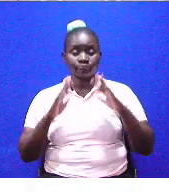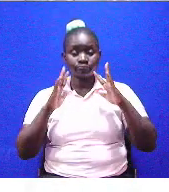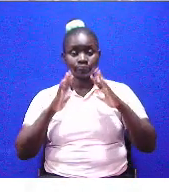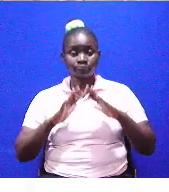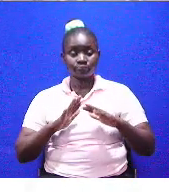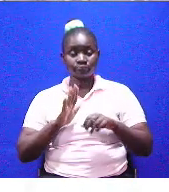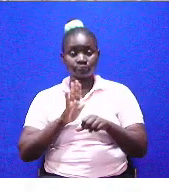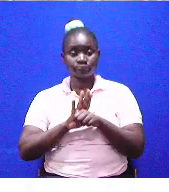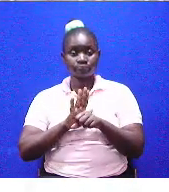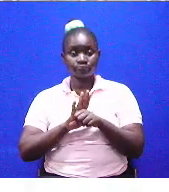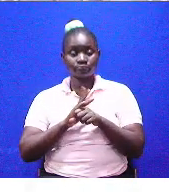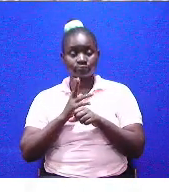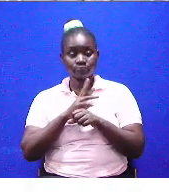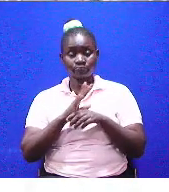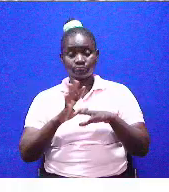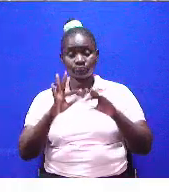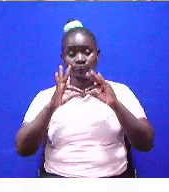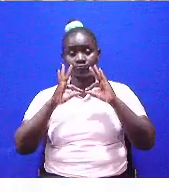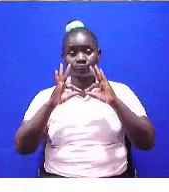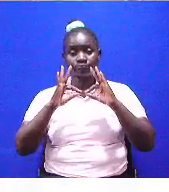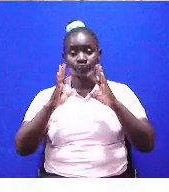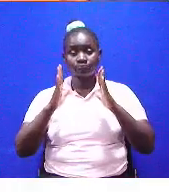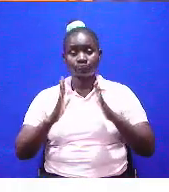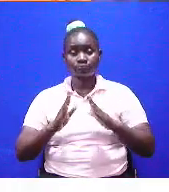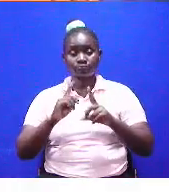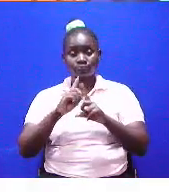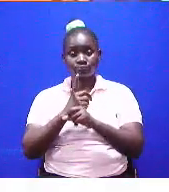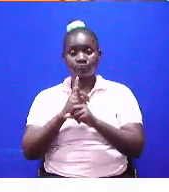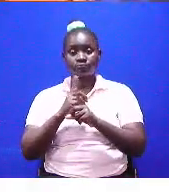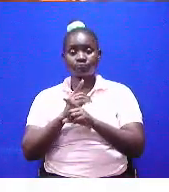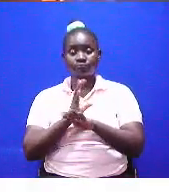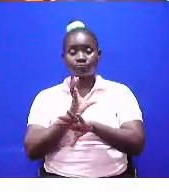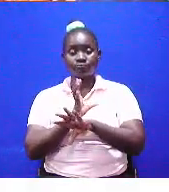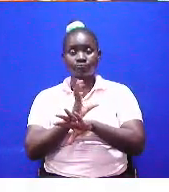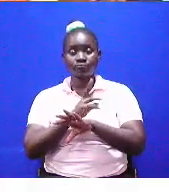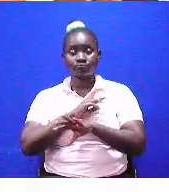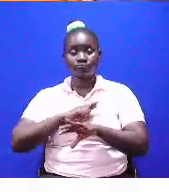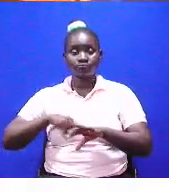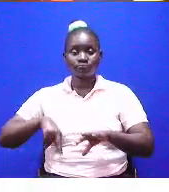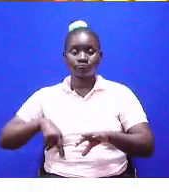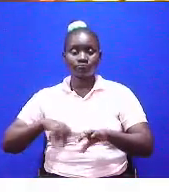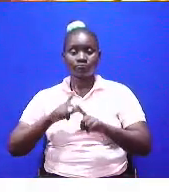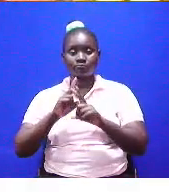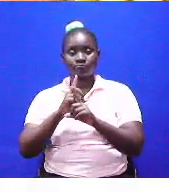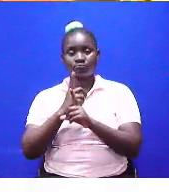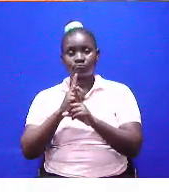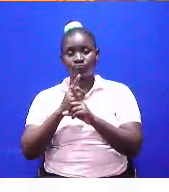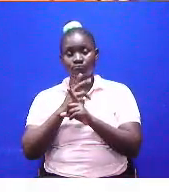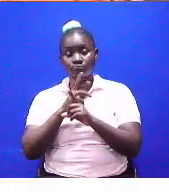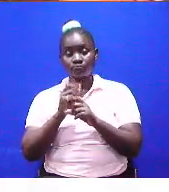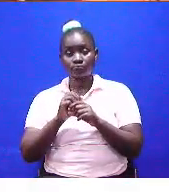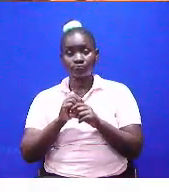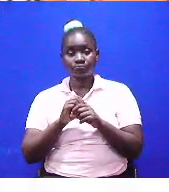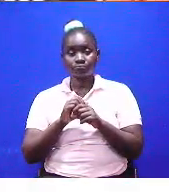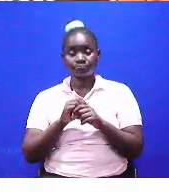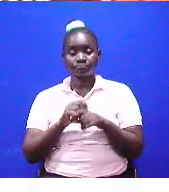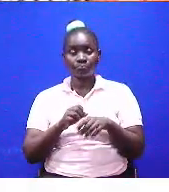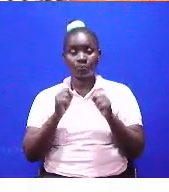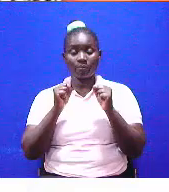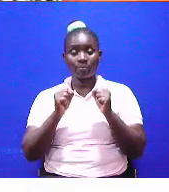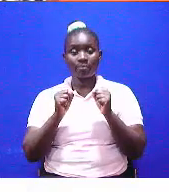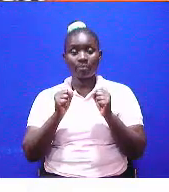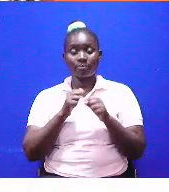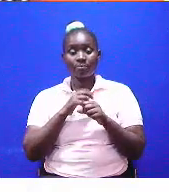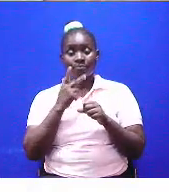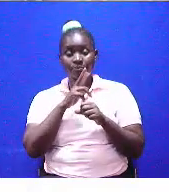Tumeona wachungaji wametoka sehemu mbalimbali, makanisa mbalimbali, na tumeweka misingi iliyo thabiti, na hata